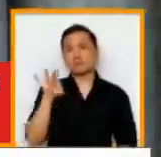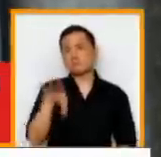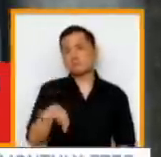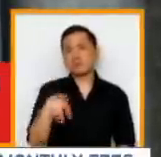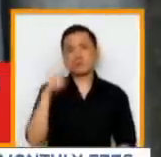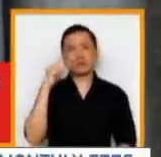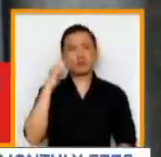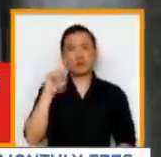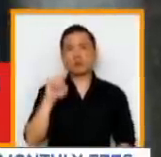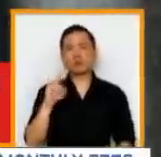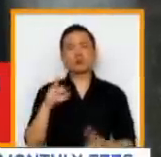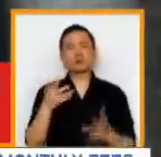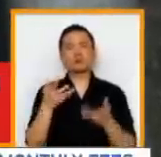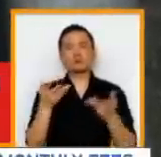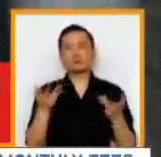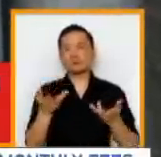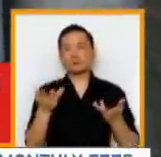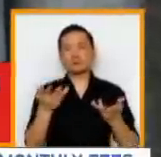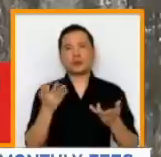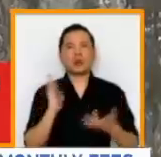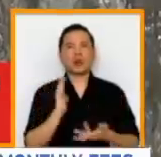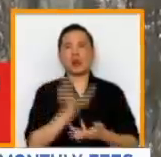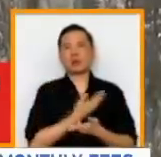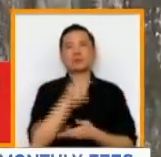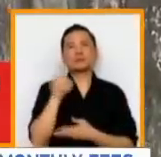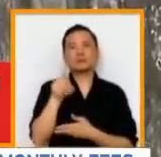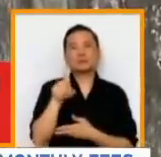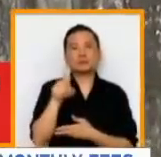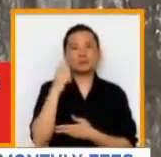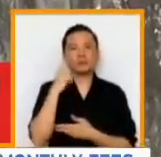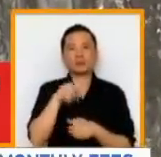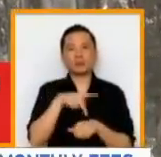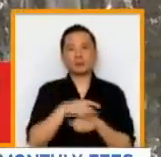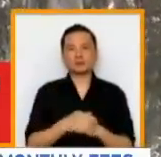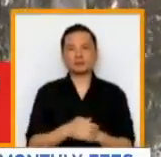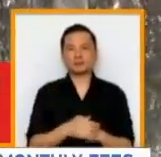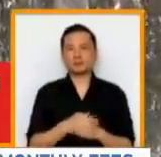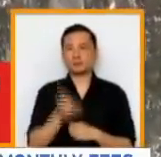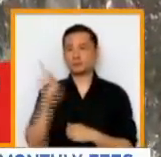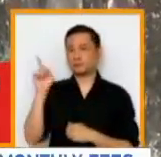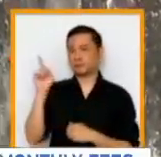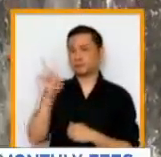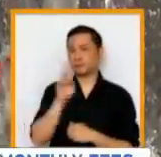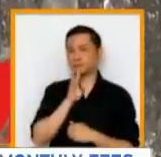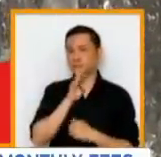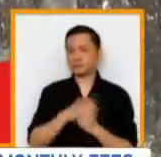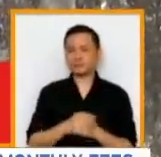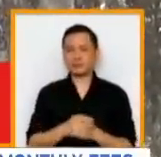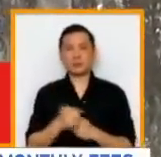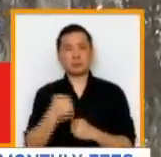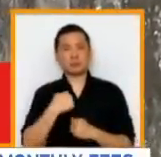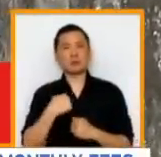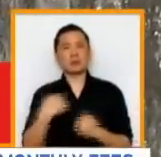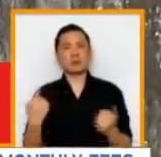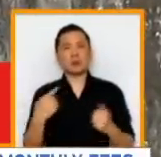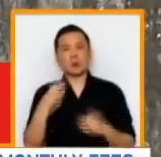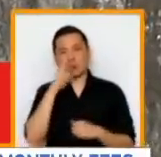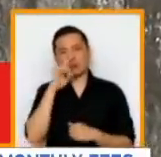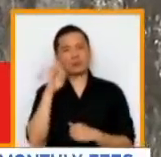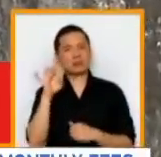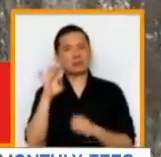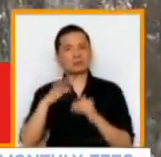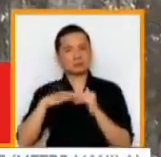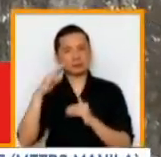mga karapat-dapat na official. Eh kasi po ano po, nasa legal age na po, kaya po kailangan yung mga kabataan